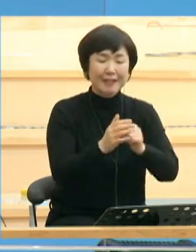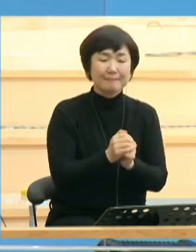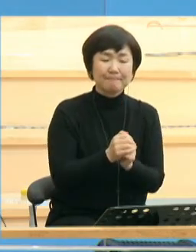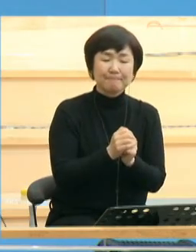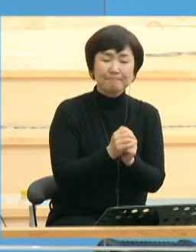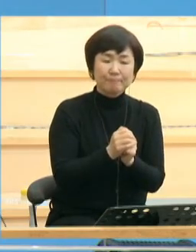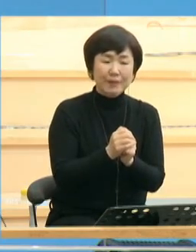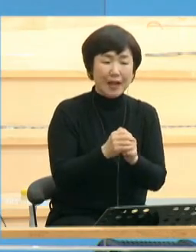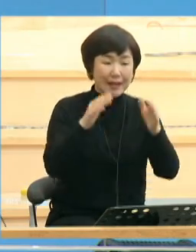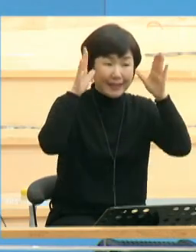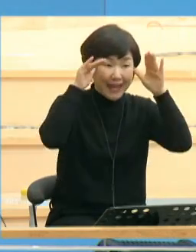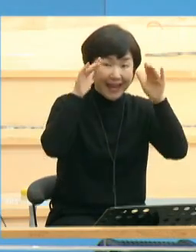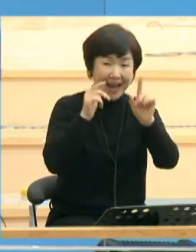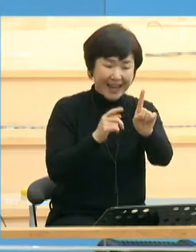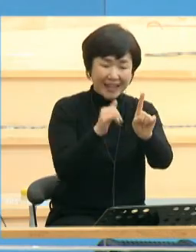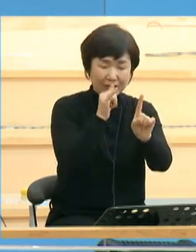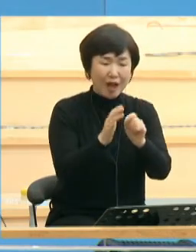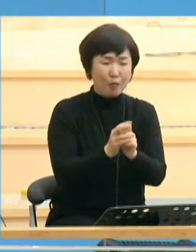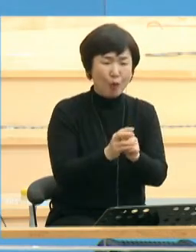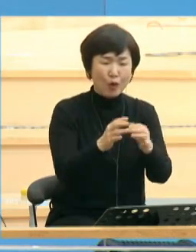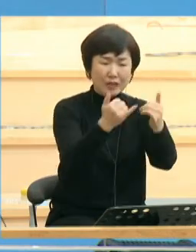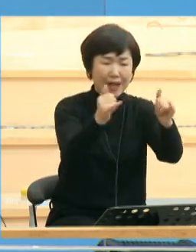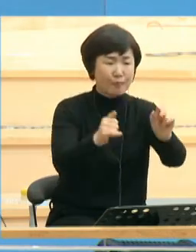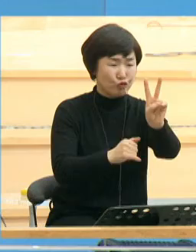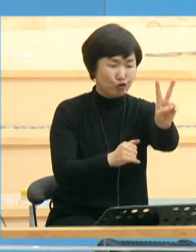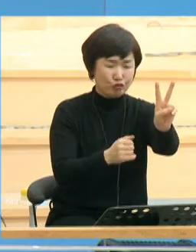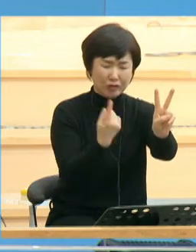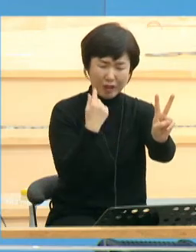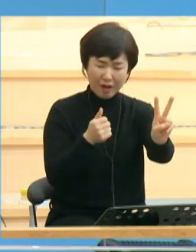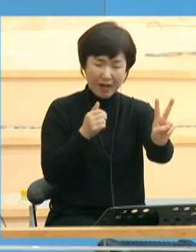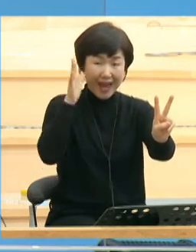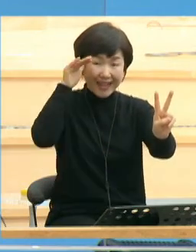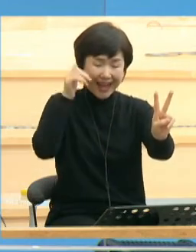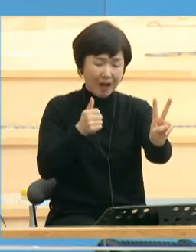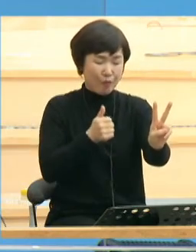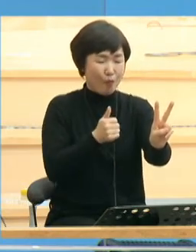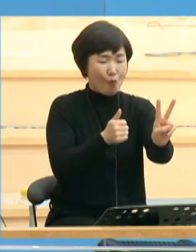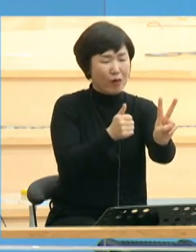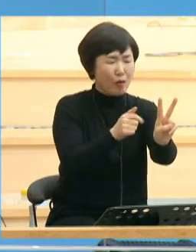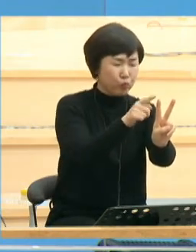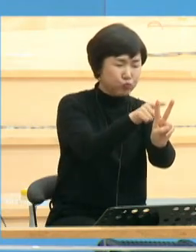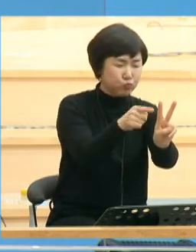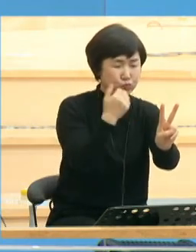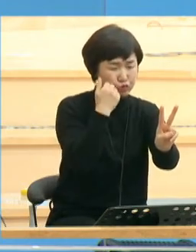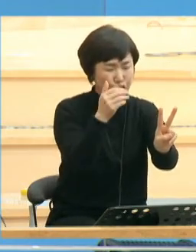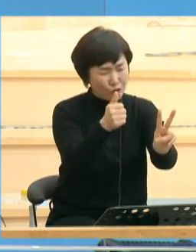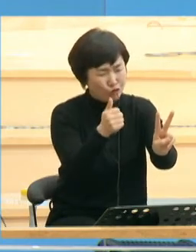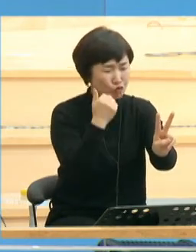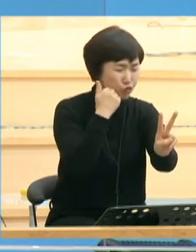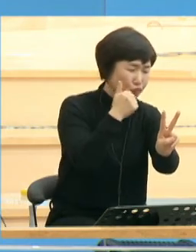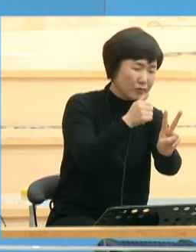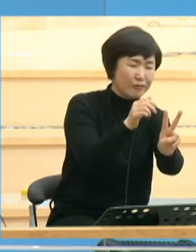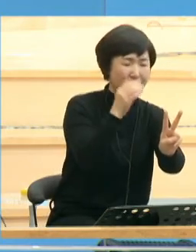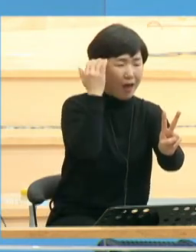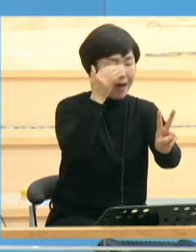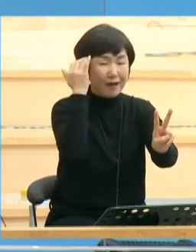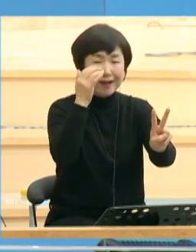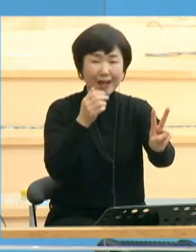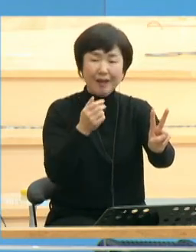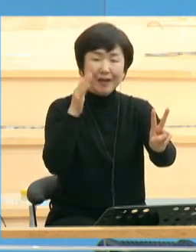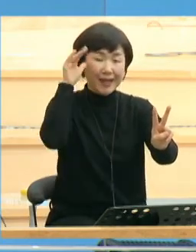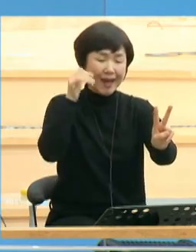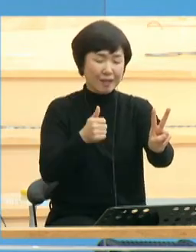사랑 응 앞의 두 사람 뒤를 따라가 그게 쳐다보니까 누가 주인인가 있게 헷갈려 줄래 줄래 이렇게 한 마리가 2